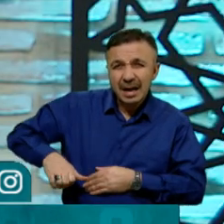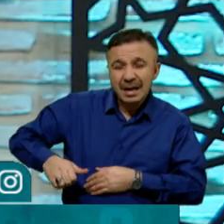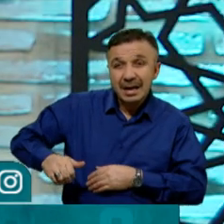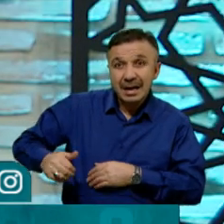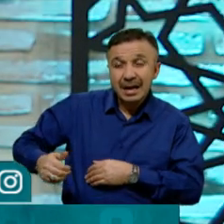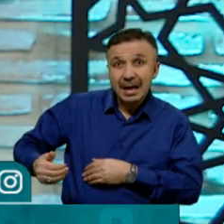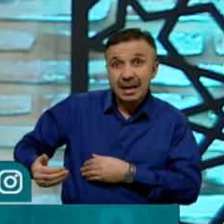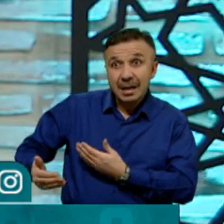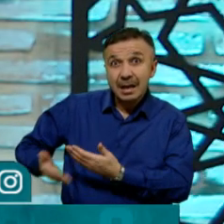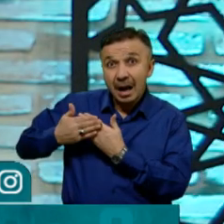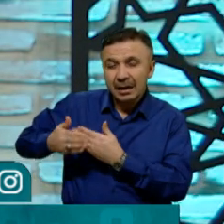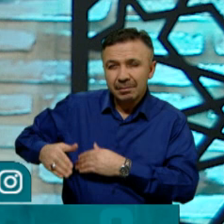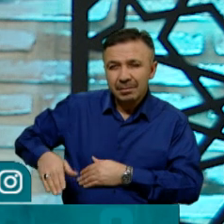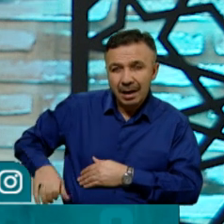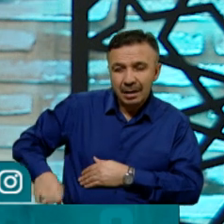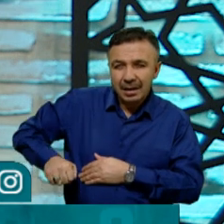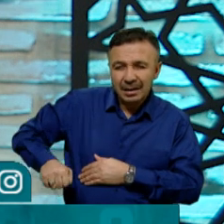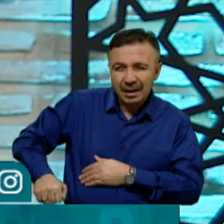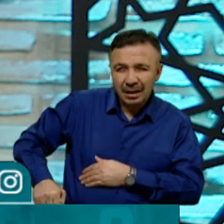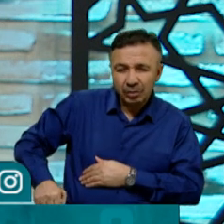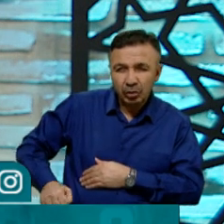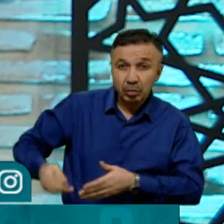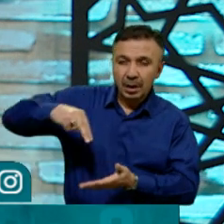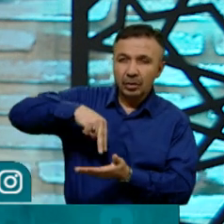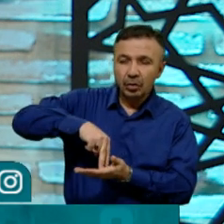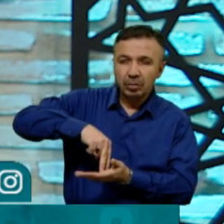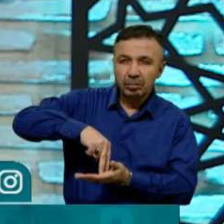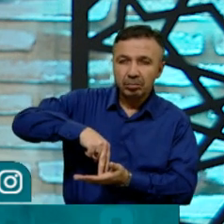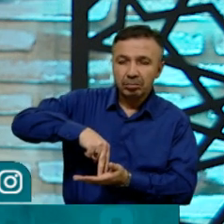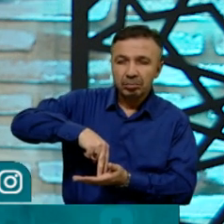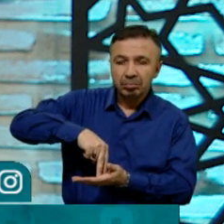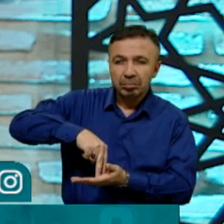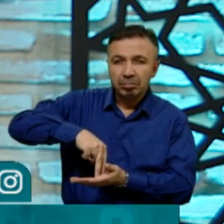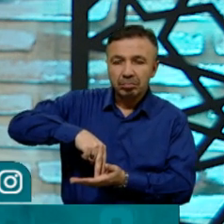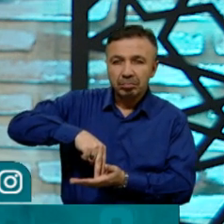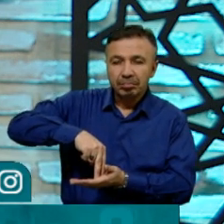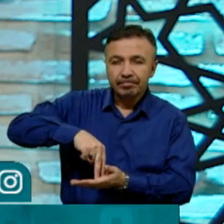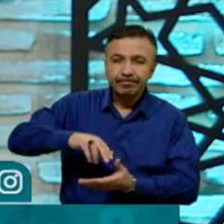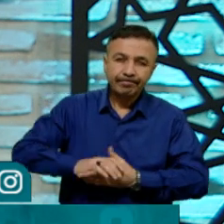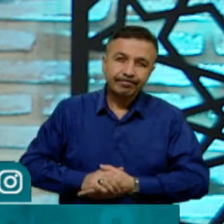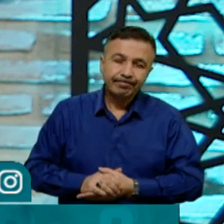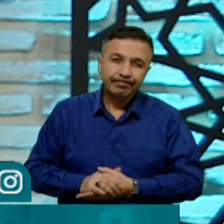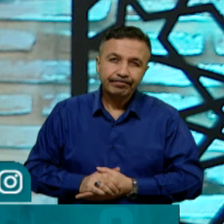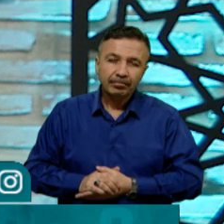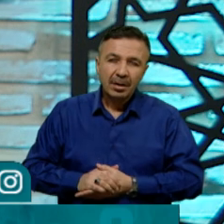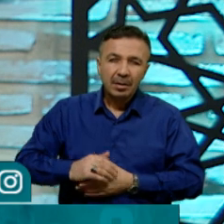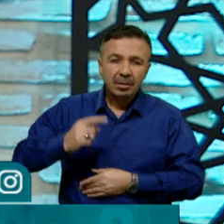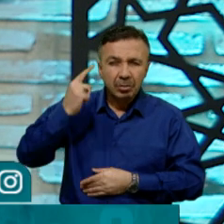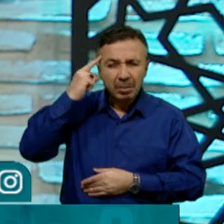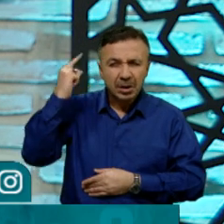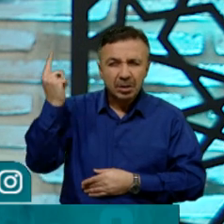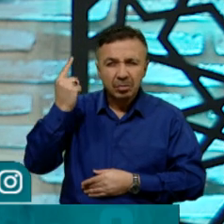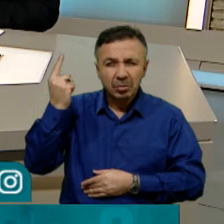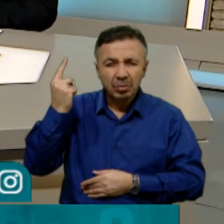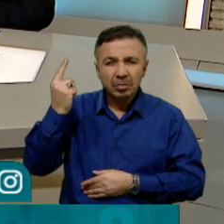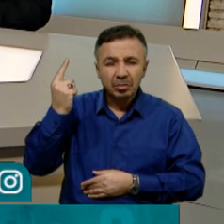ediyor bakamıyorum o da tutuyorum Orada oturuyoruz bir zaman başımın dönmesini şeyimiz